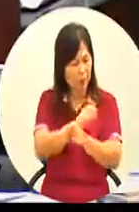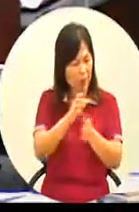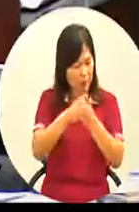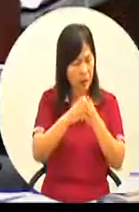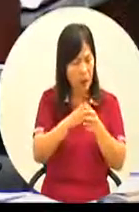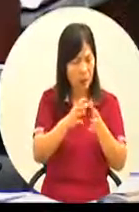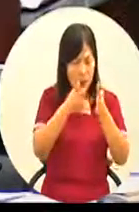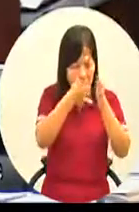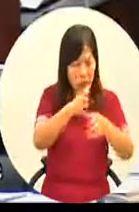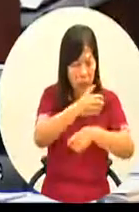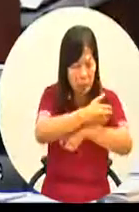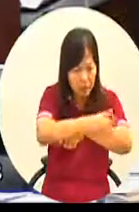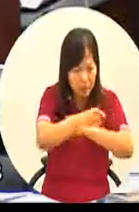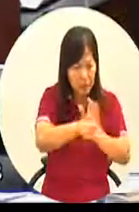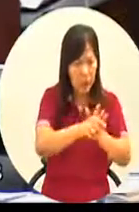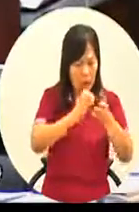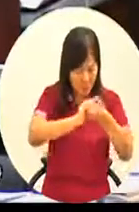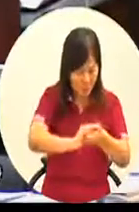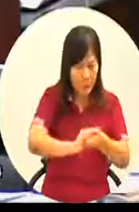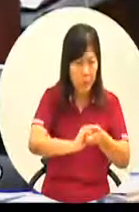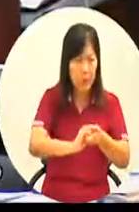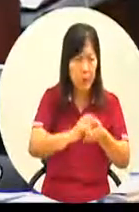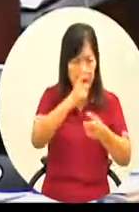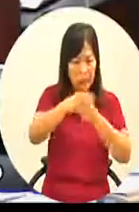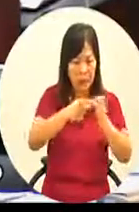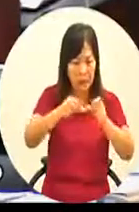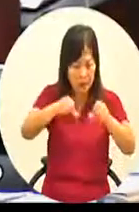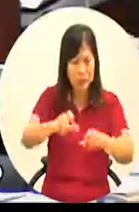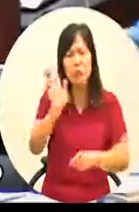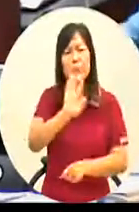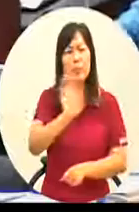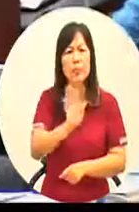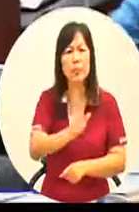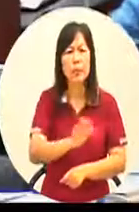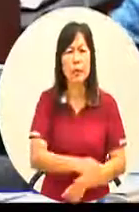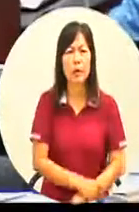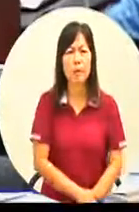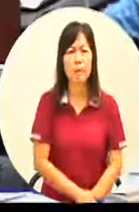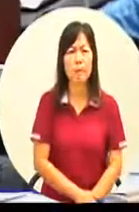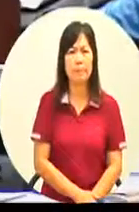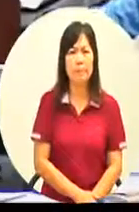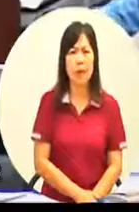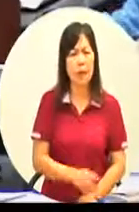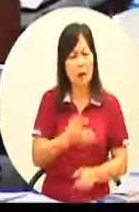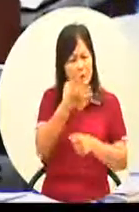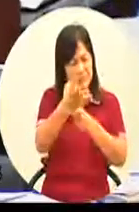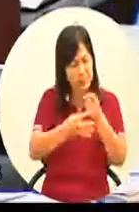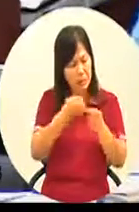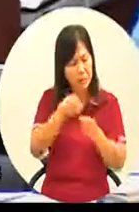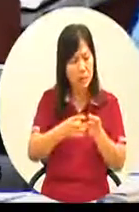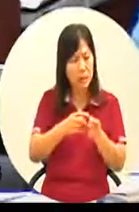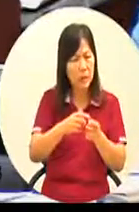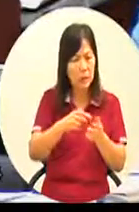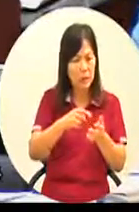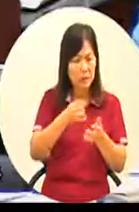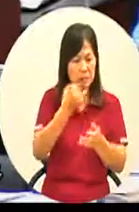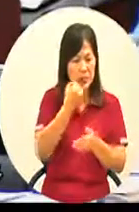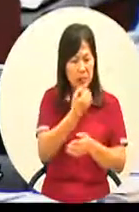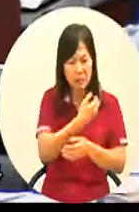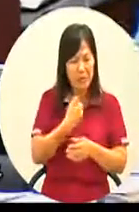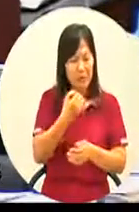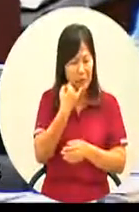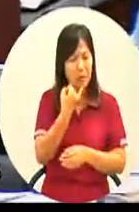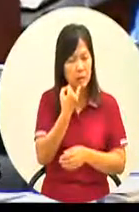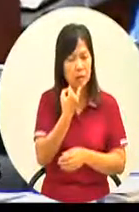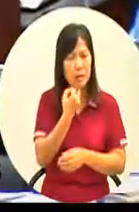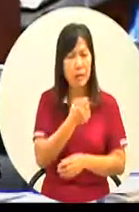增加啊？甲固定卖一年一千，你讲一年看要几看几单，安尼较有法度啦。无你事实